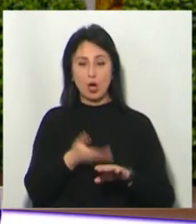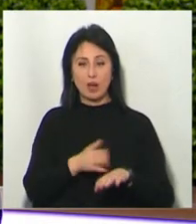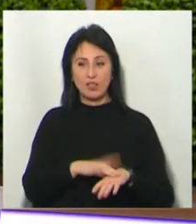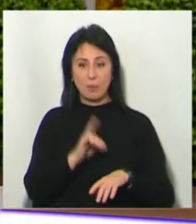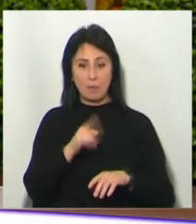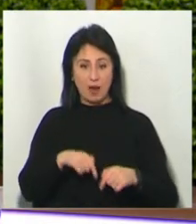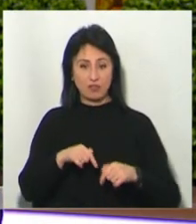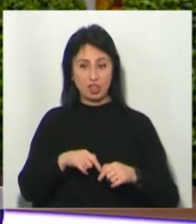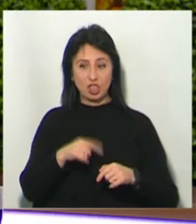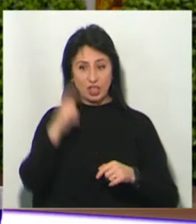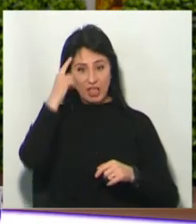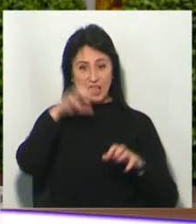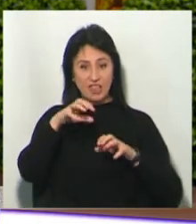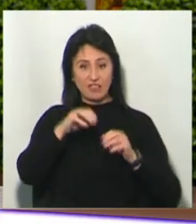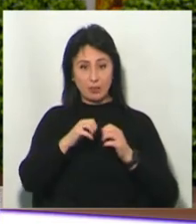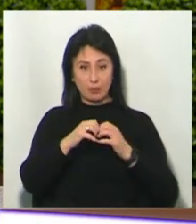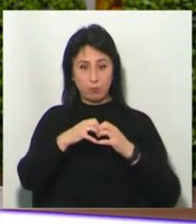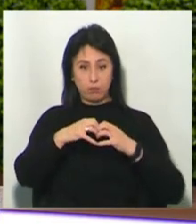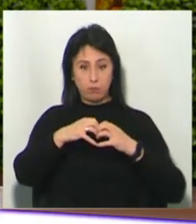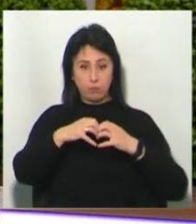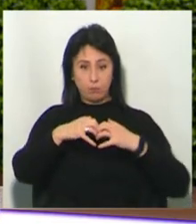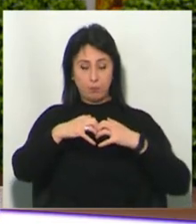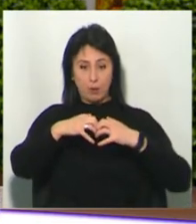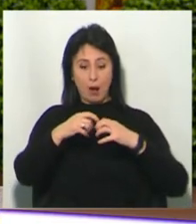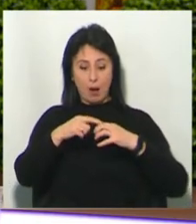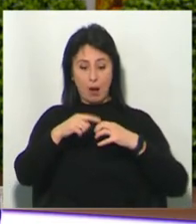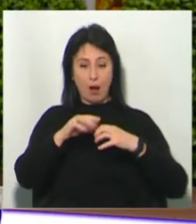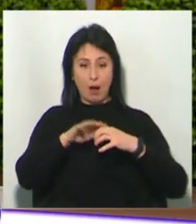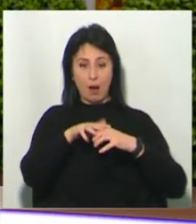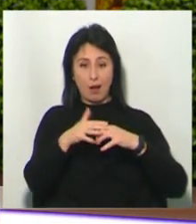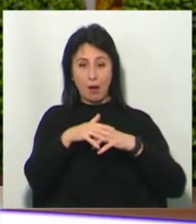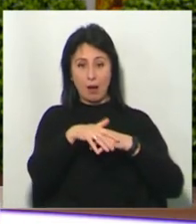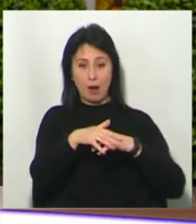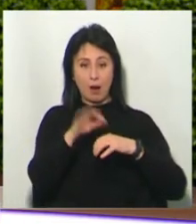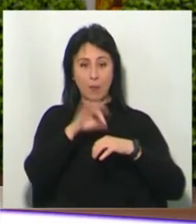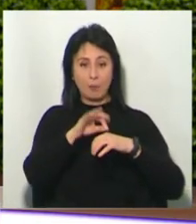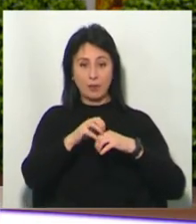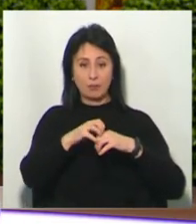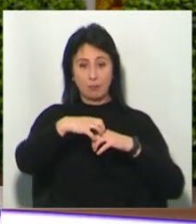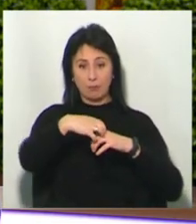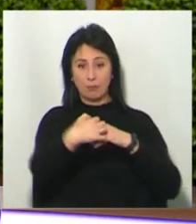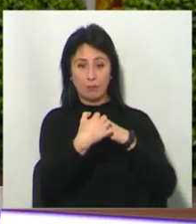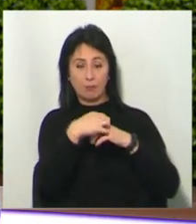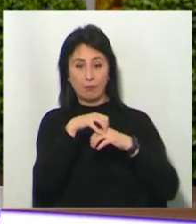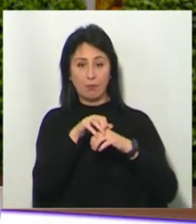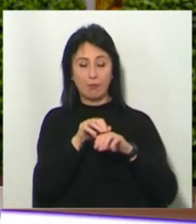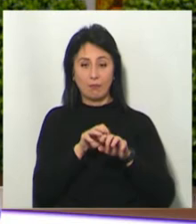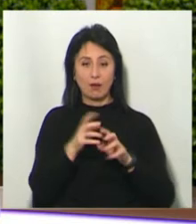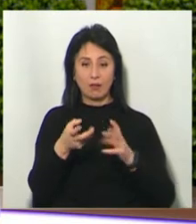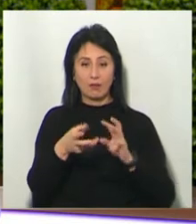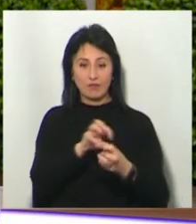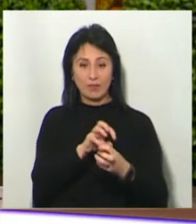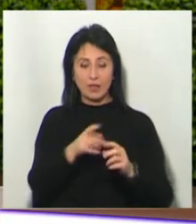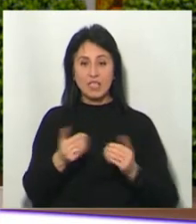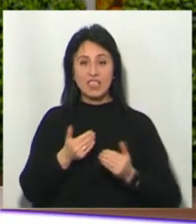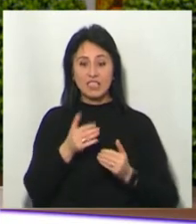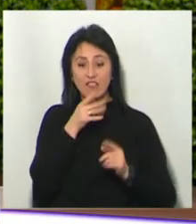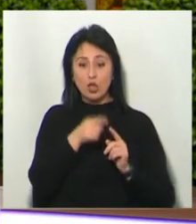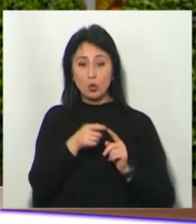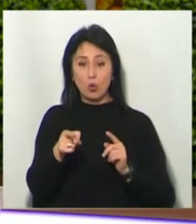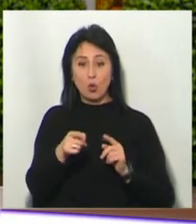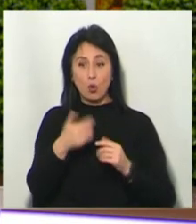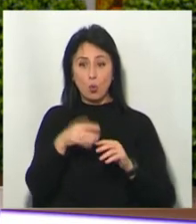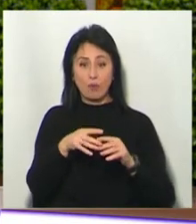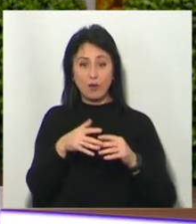იმიტომ ბავშვი იზრდება, ტვინი იზრდება, შესაბამისად იზრდება აი ეს პათოლოგიური უბანის და შესაძლებელია ცხოვრების რაღაცა